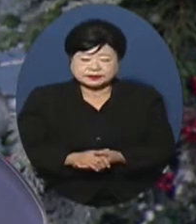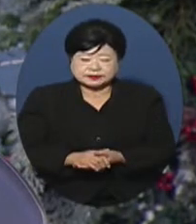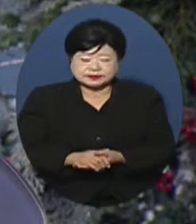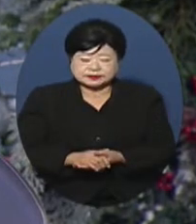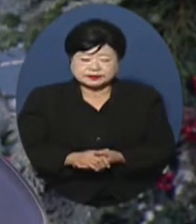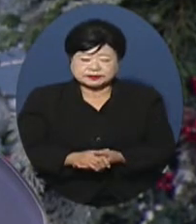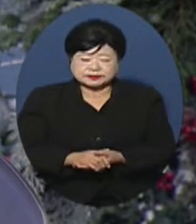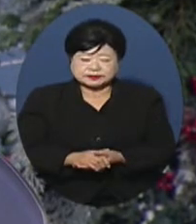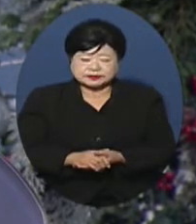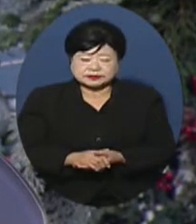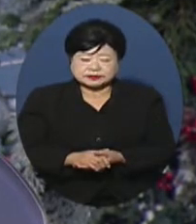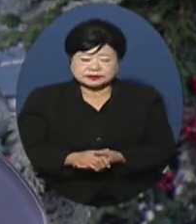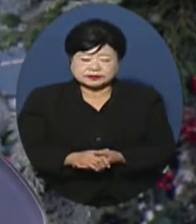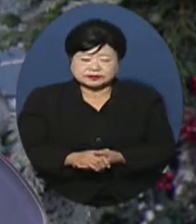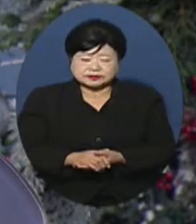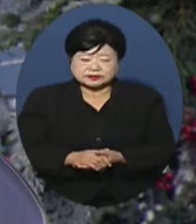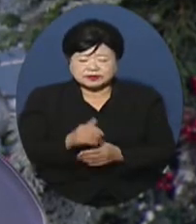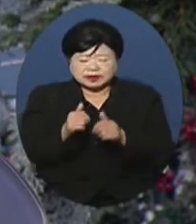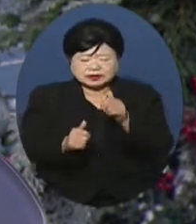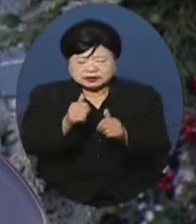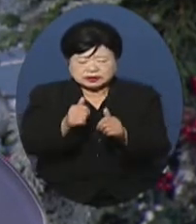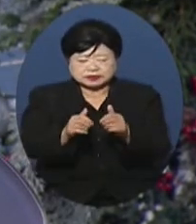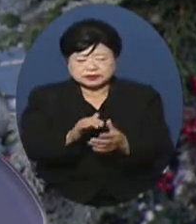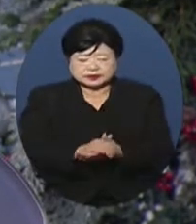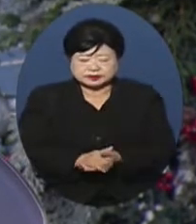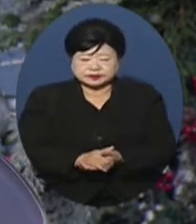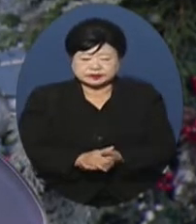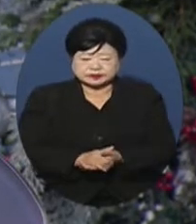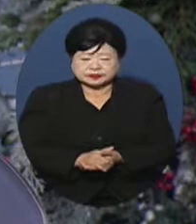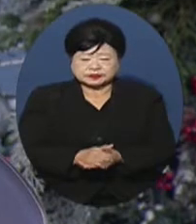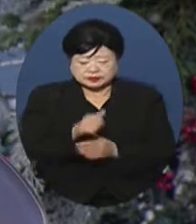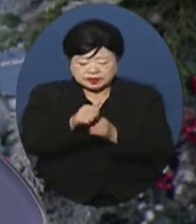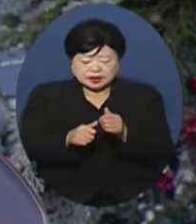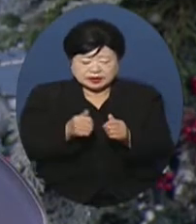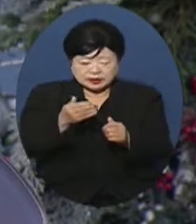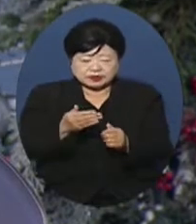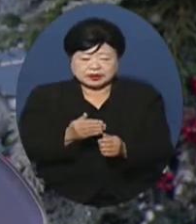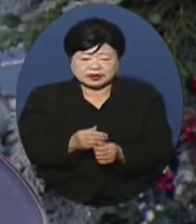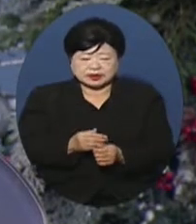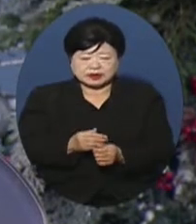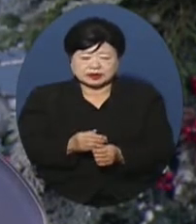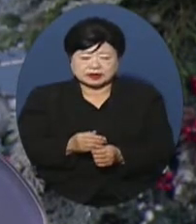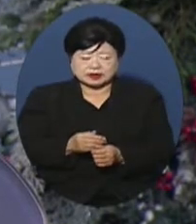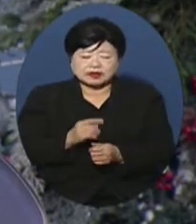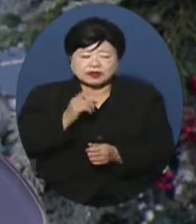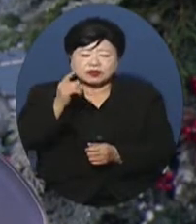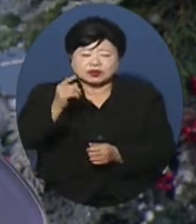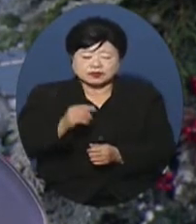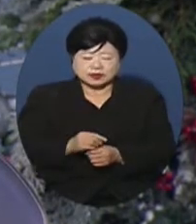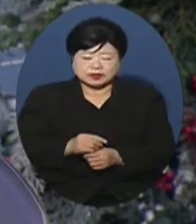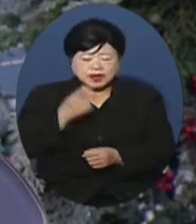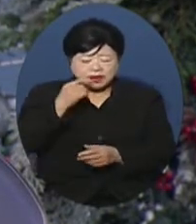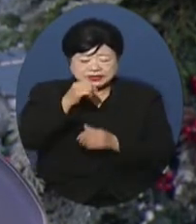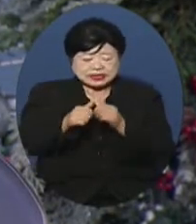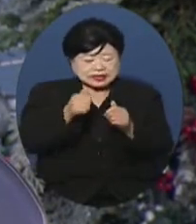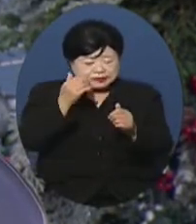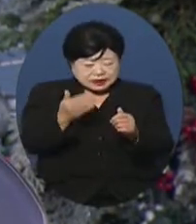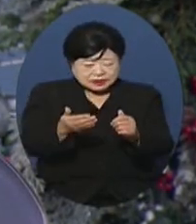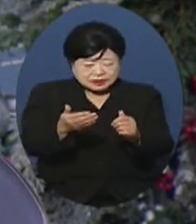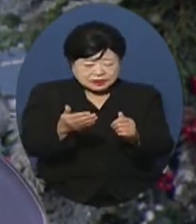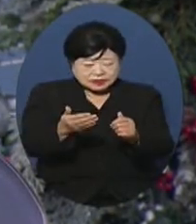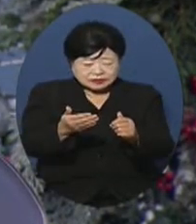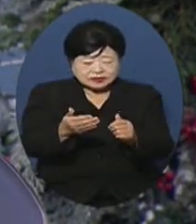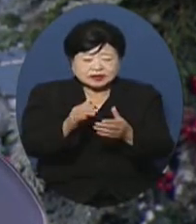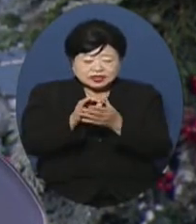예 시험 임 우리가 하느님께 뺏기면 하라다 아버지 하나님이